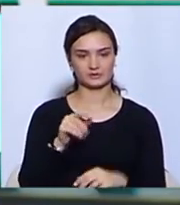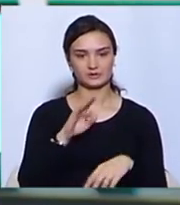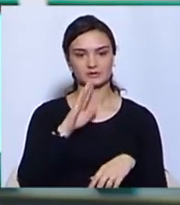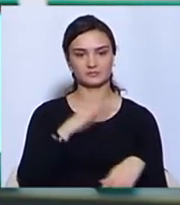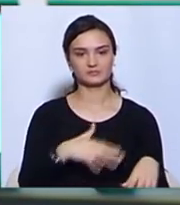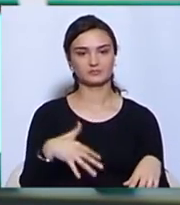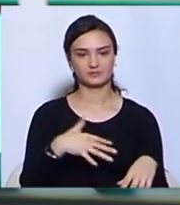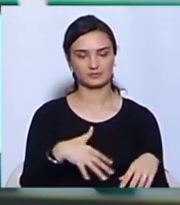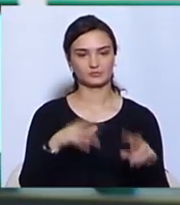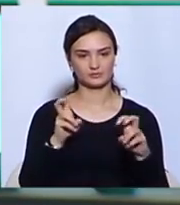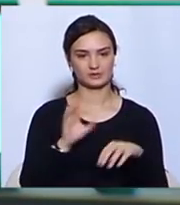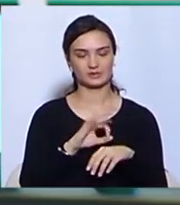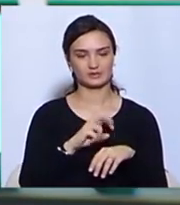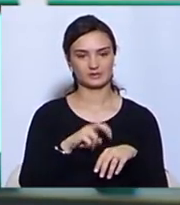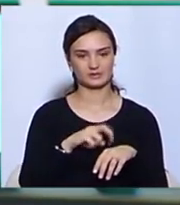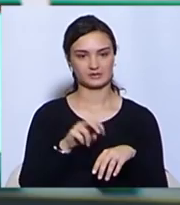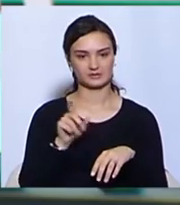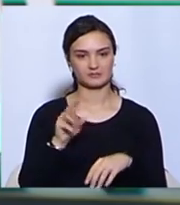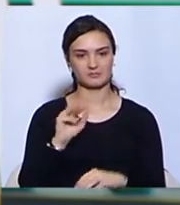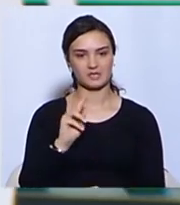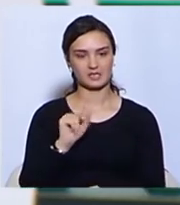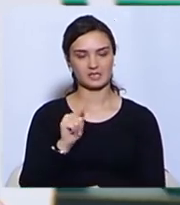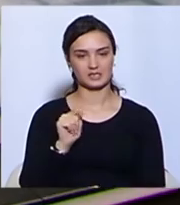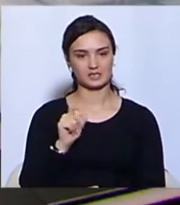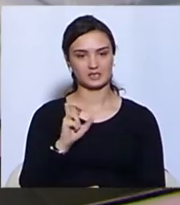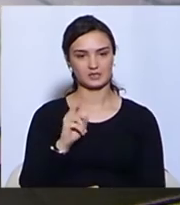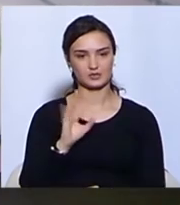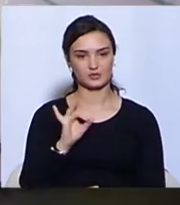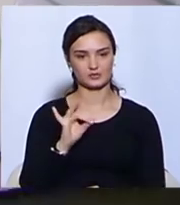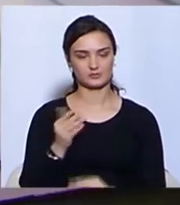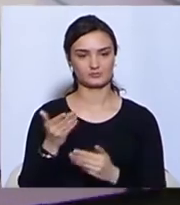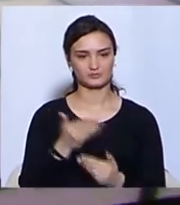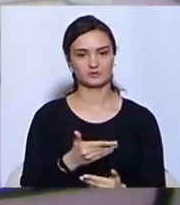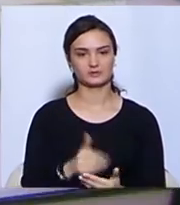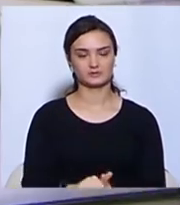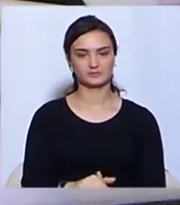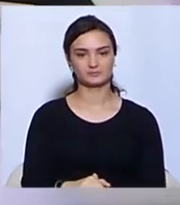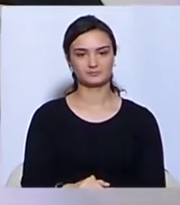გინეკოლოგ რეპროდუქტოლოგი ქალბატონი მაკა გეგეჭკორი. მოგძანით ქალბატონ მაკა.